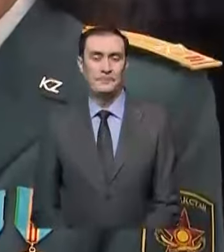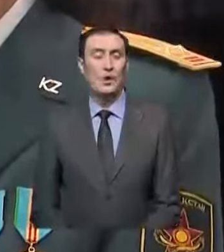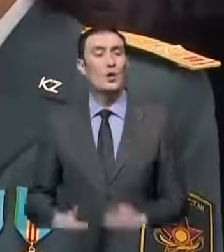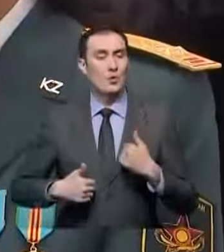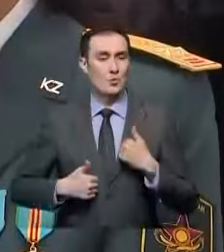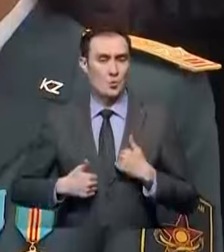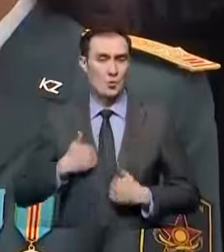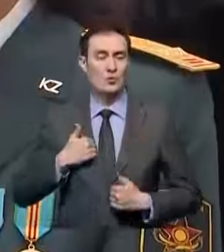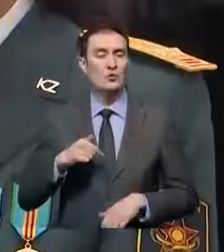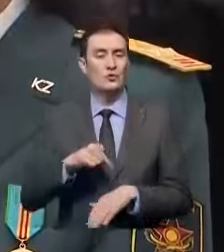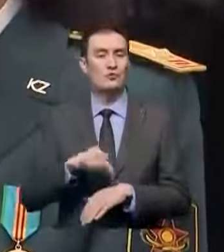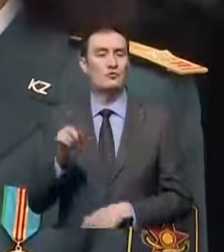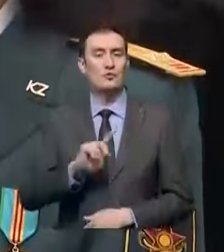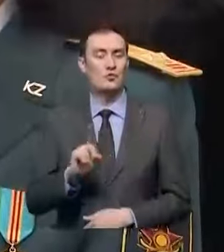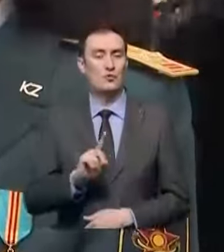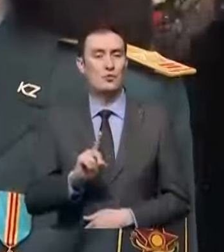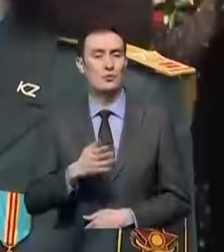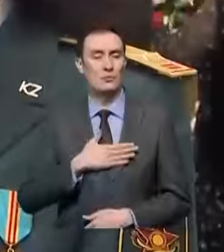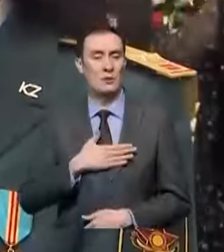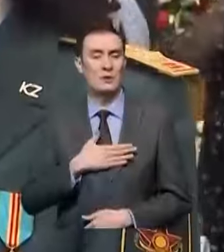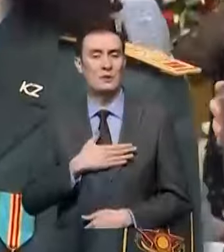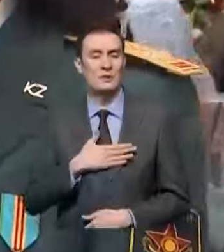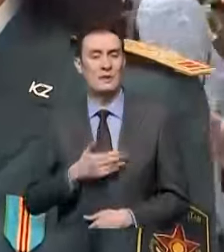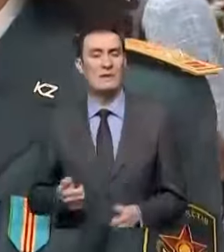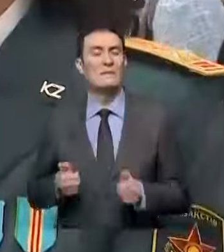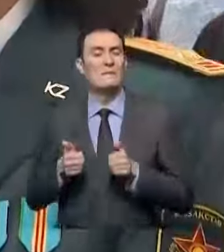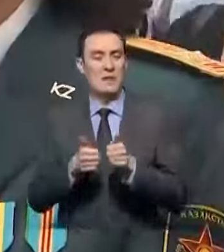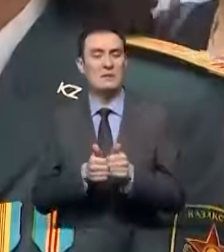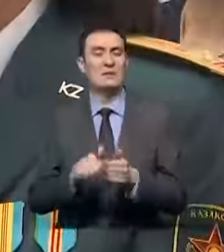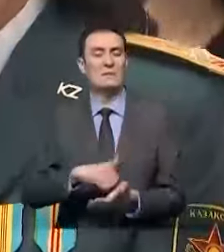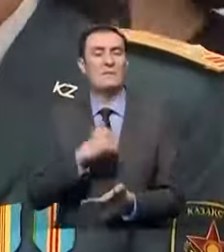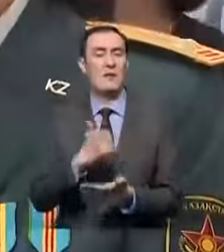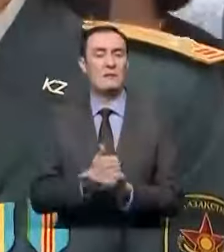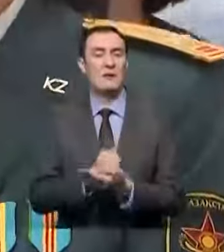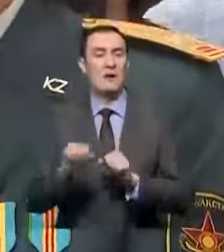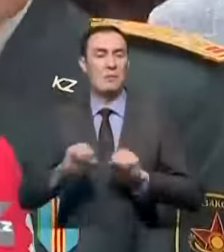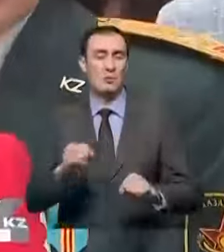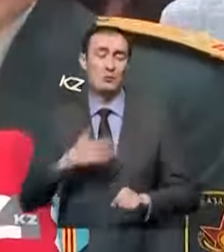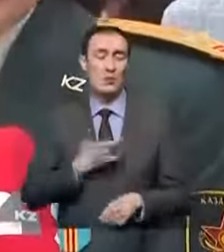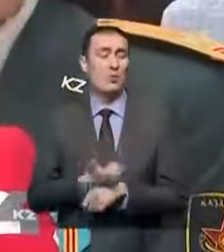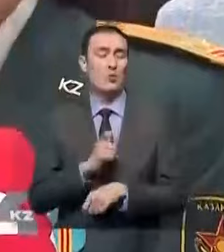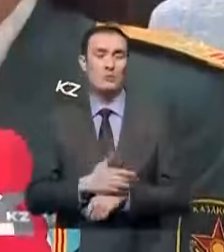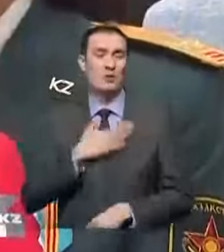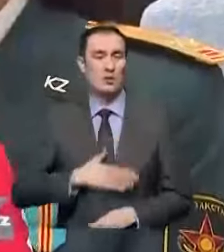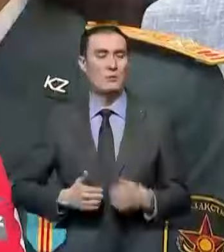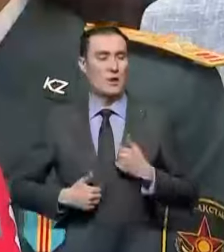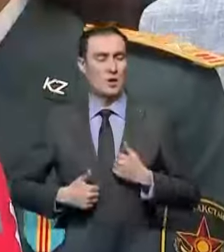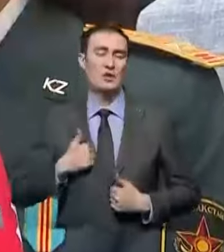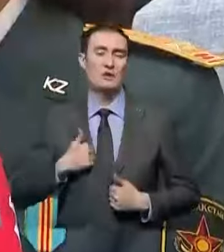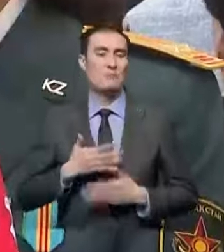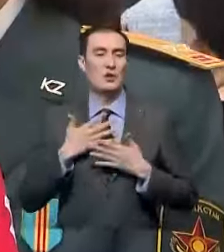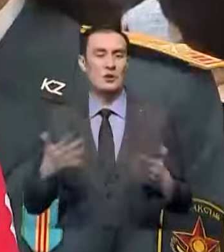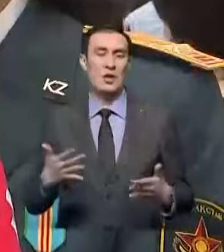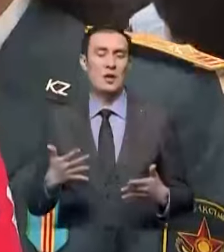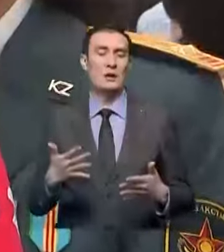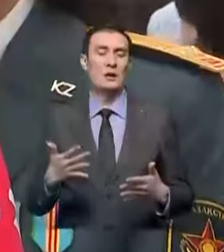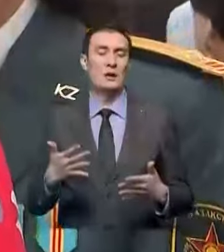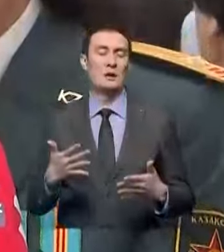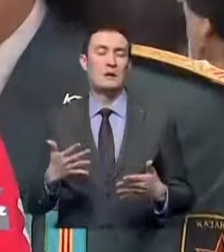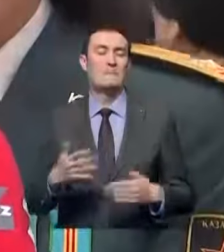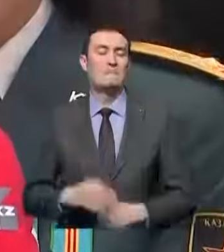Гордость, что вот идем с верховным главнокомандующим. Очень приятно. Для нас это большая честь. В первую